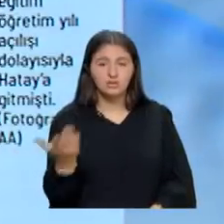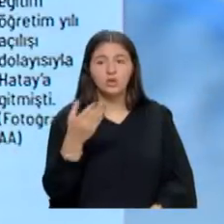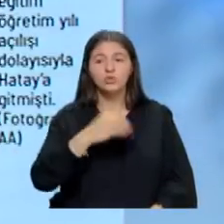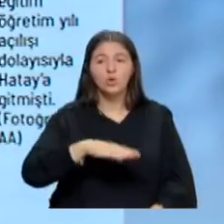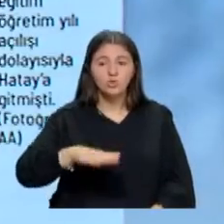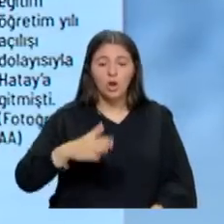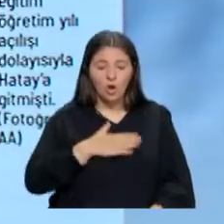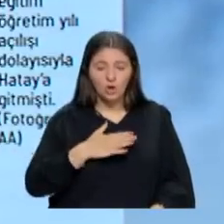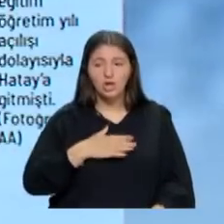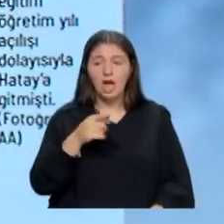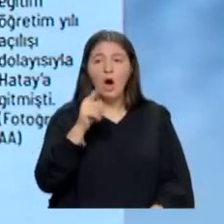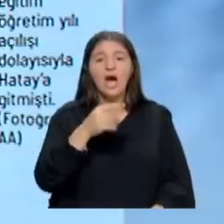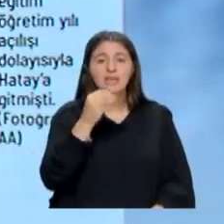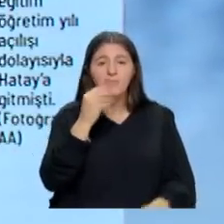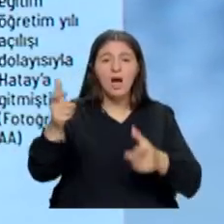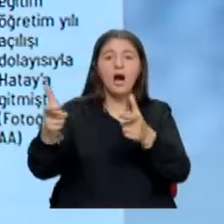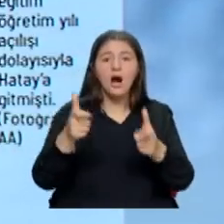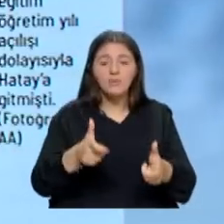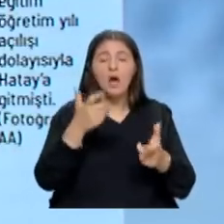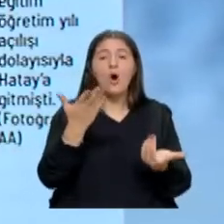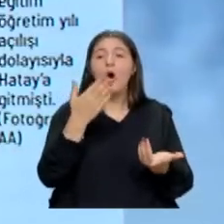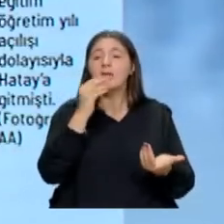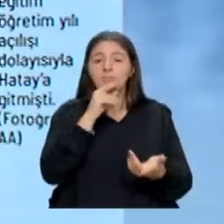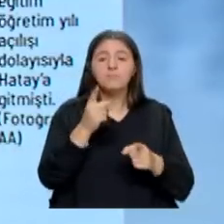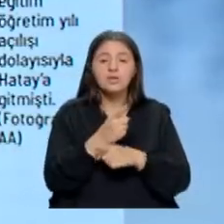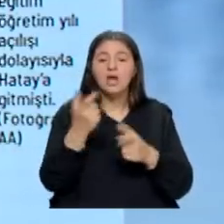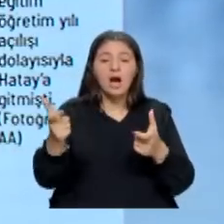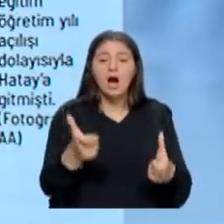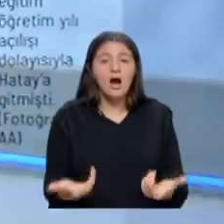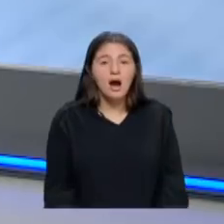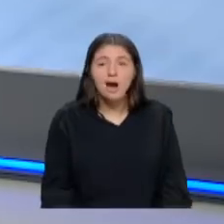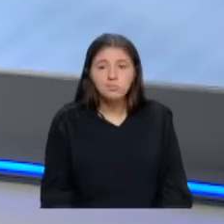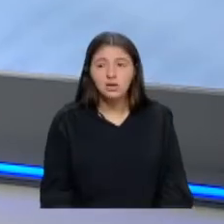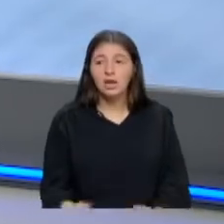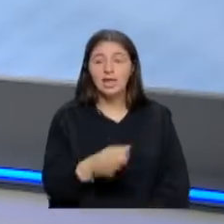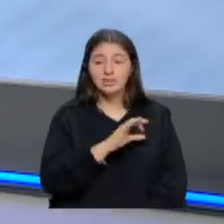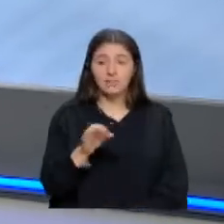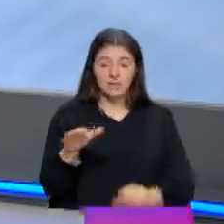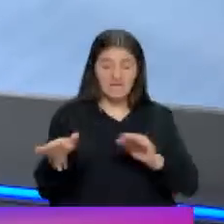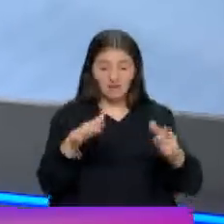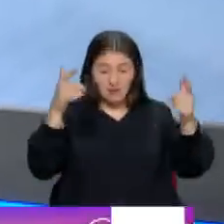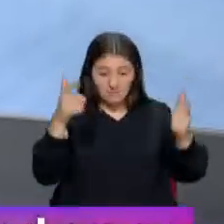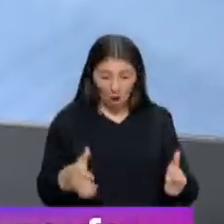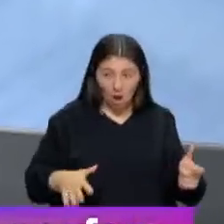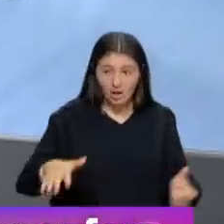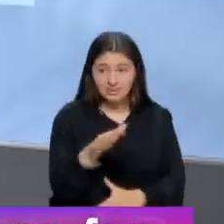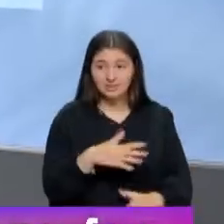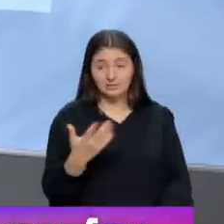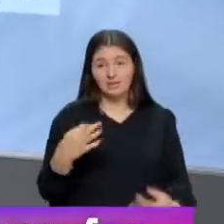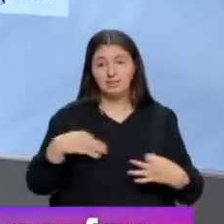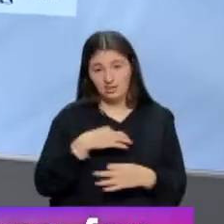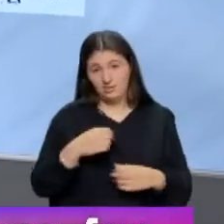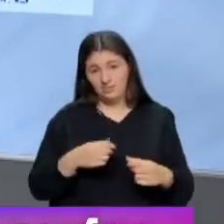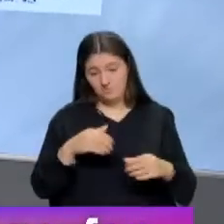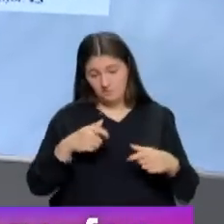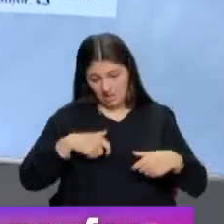çocukların önüne o yemekler o öğünler gelmedi ama tam da deprem bölgesinde Sayın